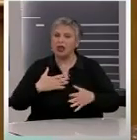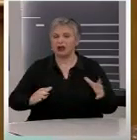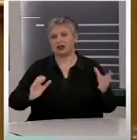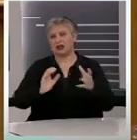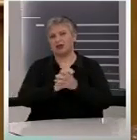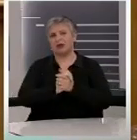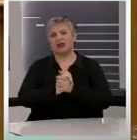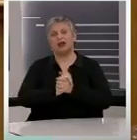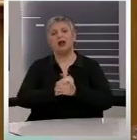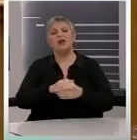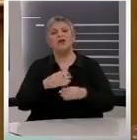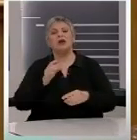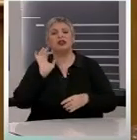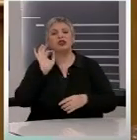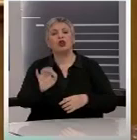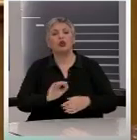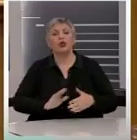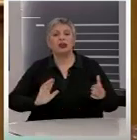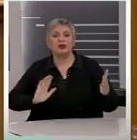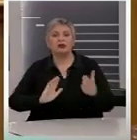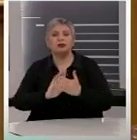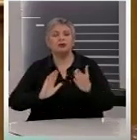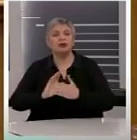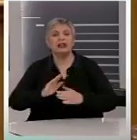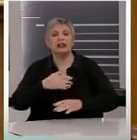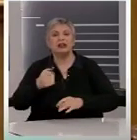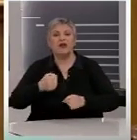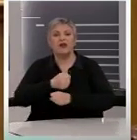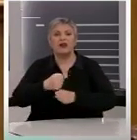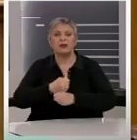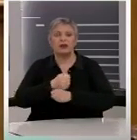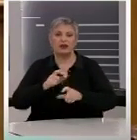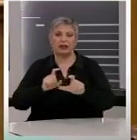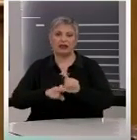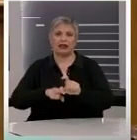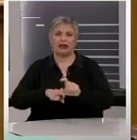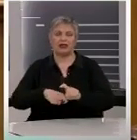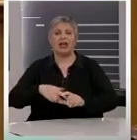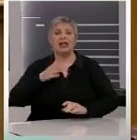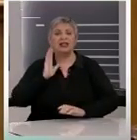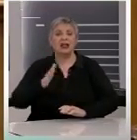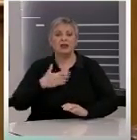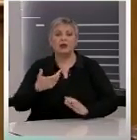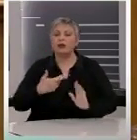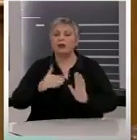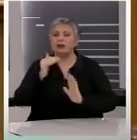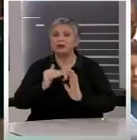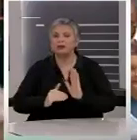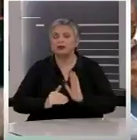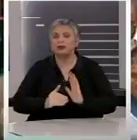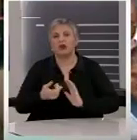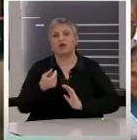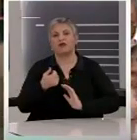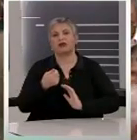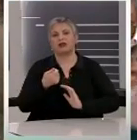να αντιμετωπιστούν οι μεγάλες φαρμακευτικές εταιρείες για να μπορούμε να έχουμε πιο φτηνά φάρμακα.